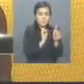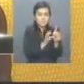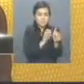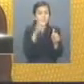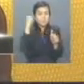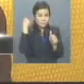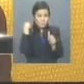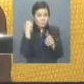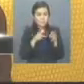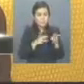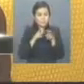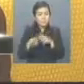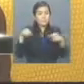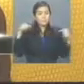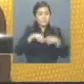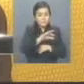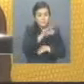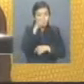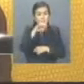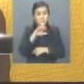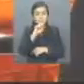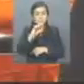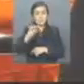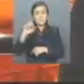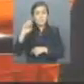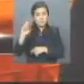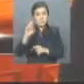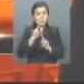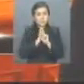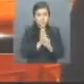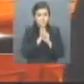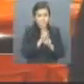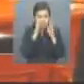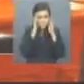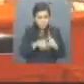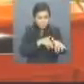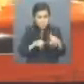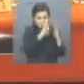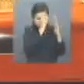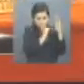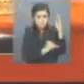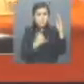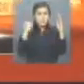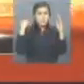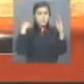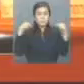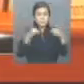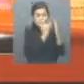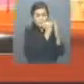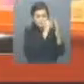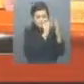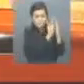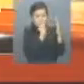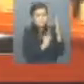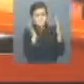การเลือกตั้งสสรค่ะว่าควรมีการเลือกตั้งตามสัดส่วนของประชาก่อนในพื้นที่แทนการเลือกตั้งแบบจังหวัดละ1คนนะคะ